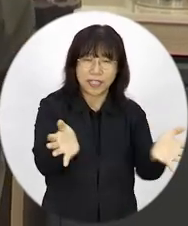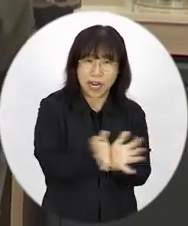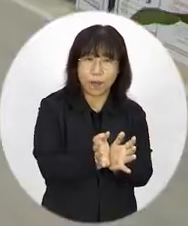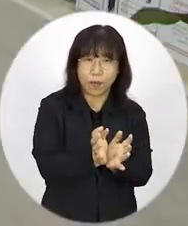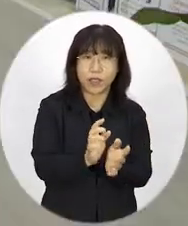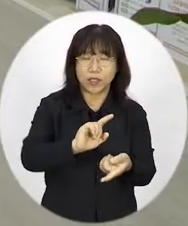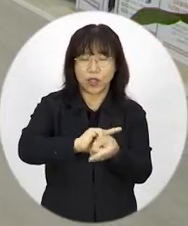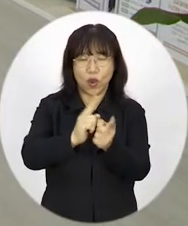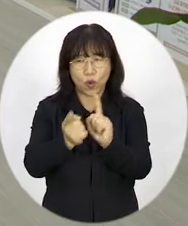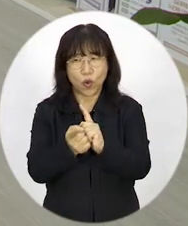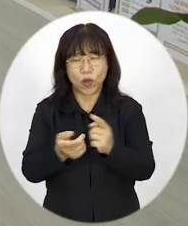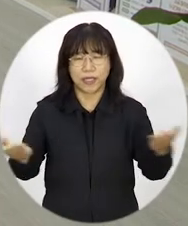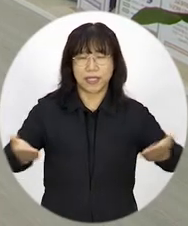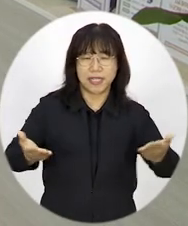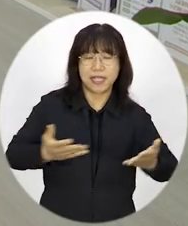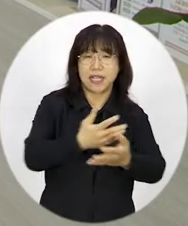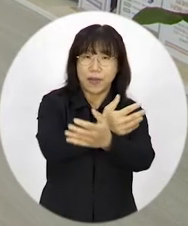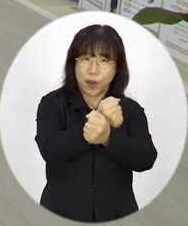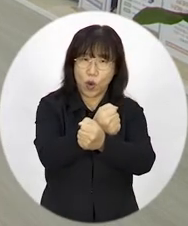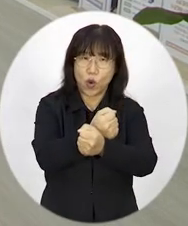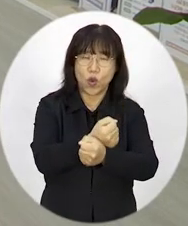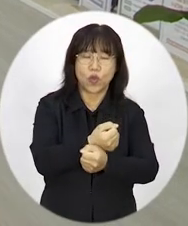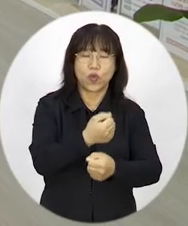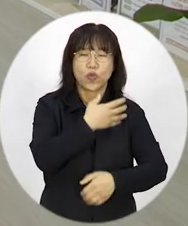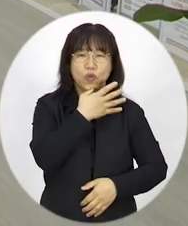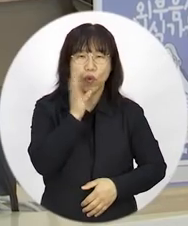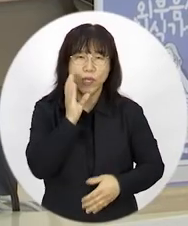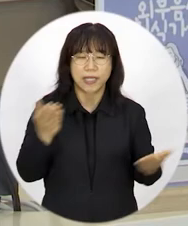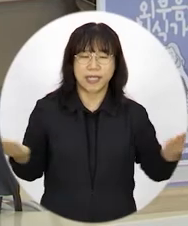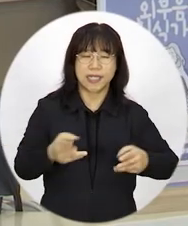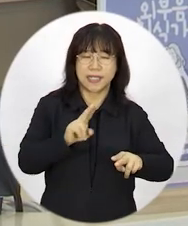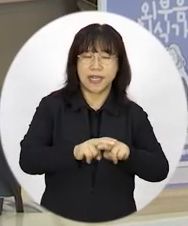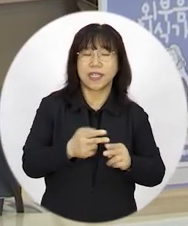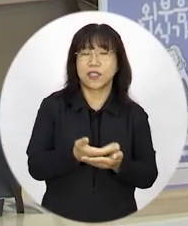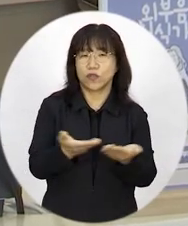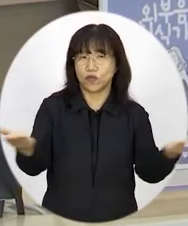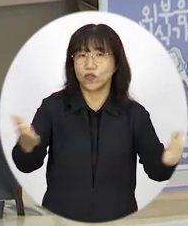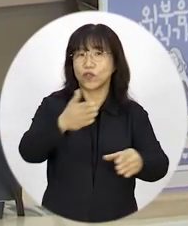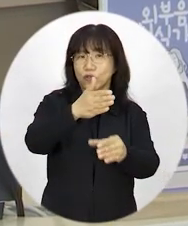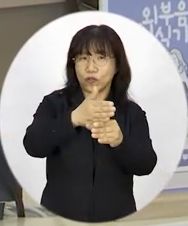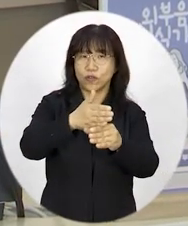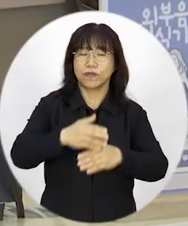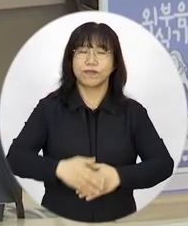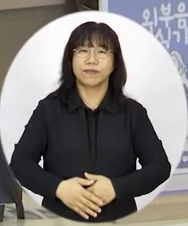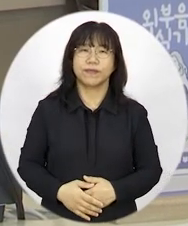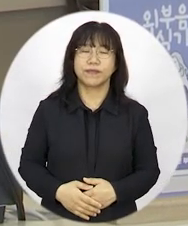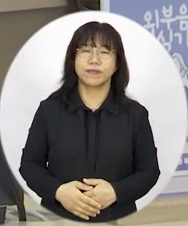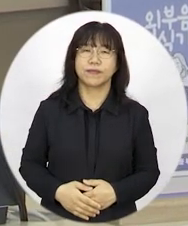13개소와 수행기관 위탁계약을 체결하고 다양한 어르신 일자리를 제공하고 있습니다.